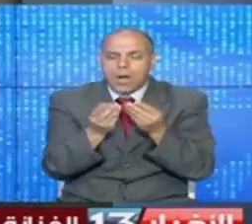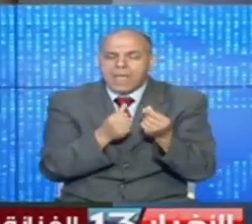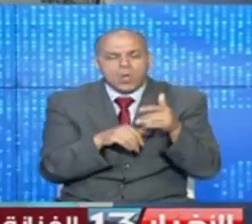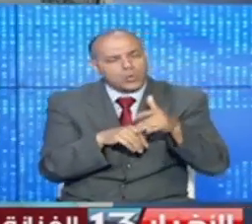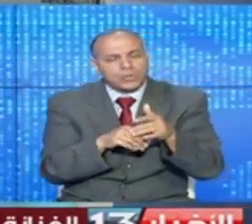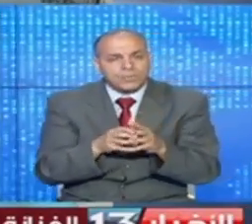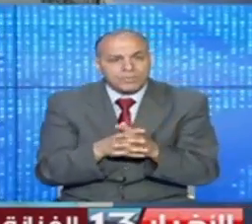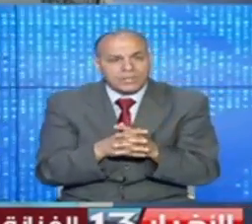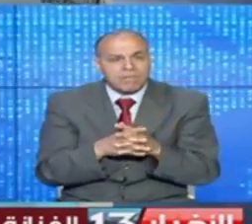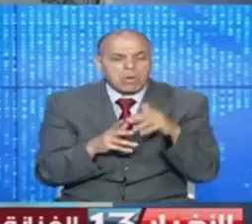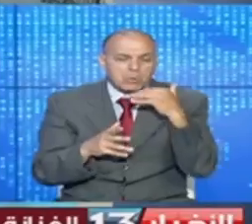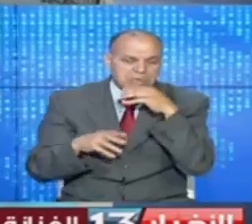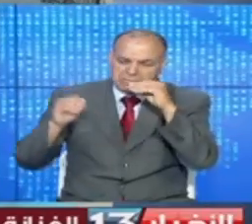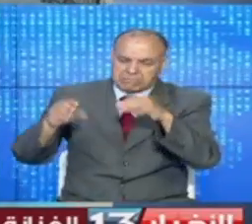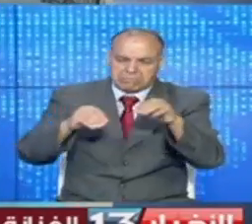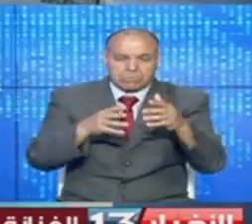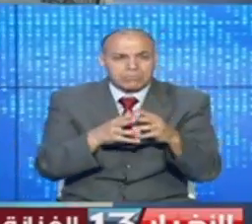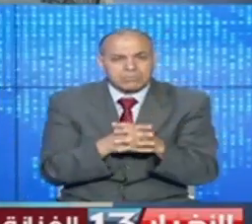والمحيط. فما الوسخ